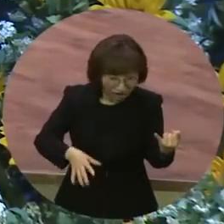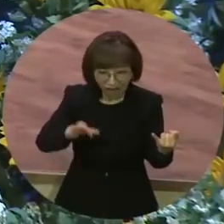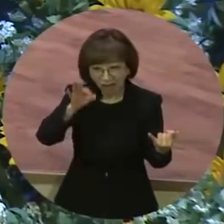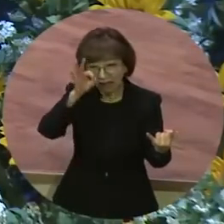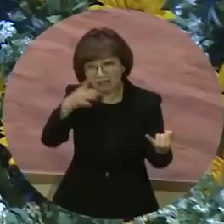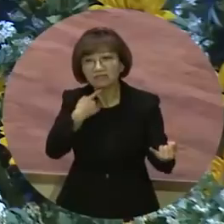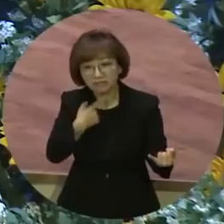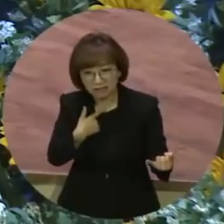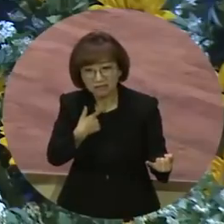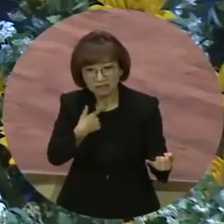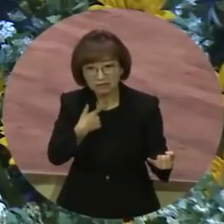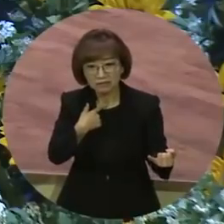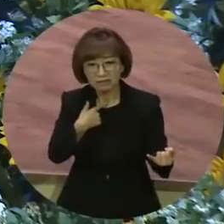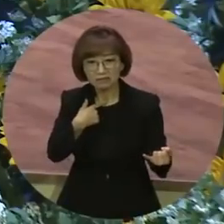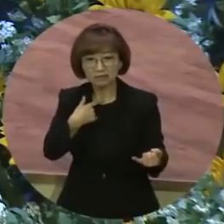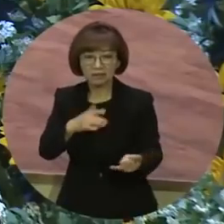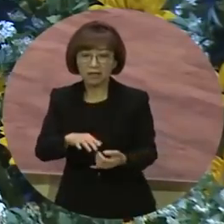자들.